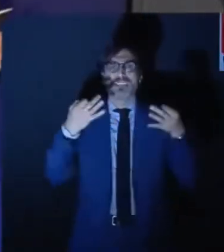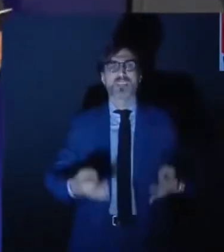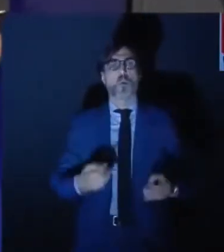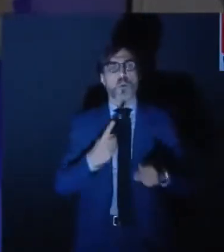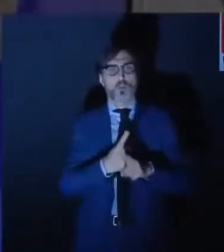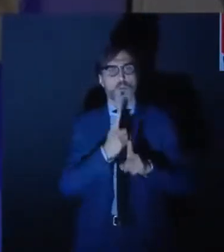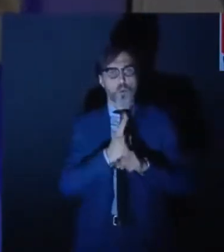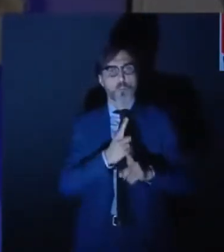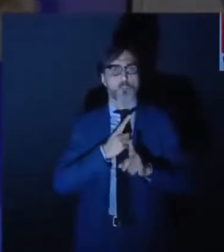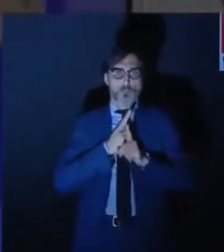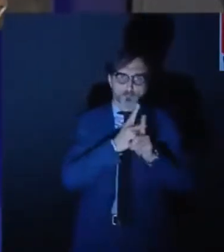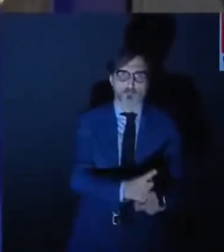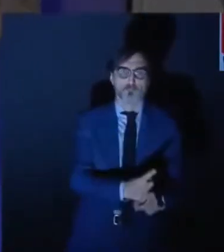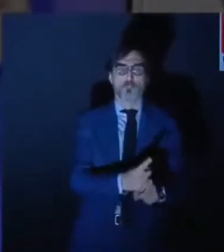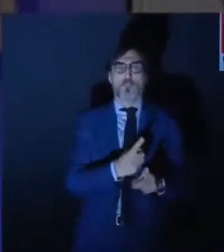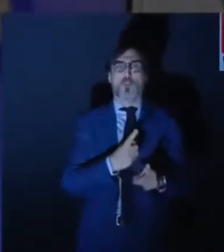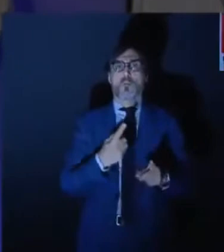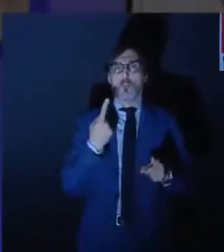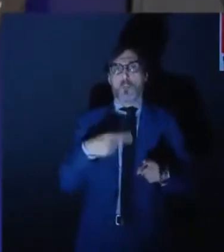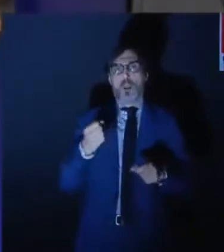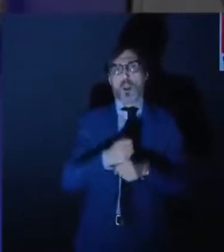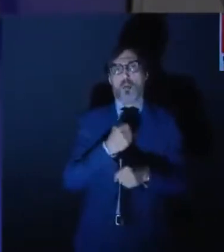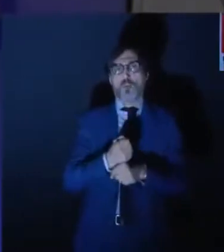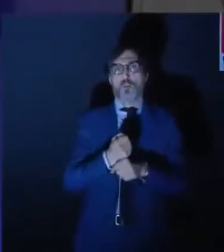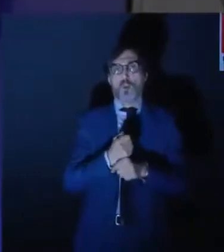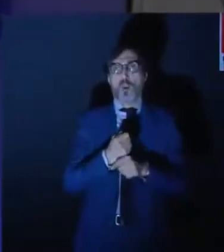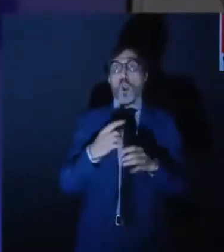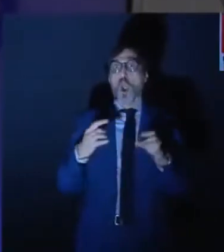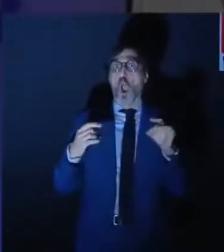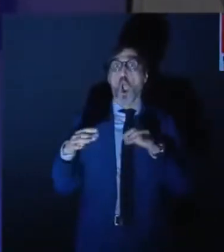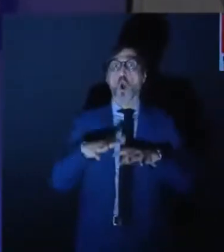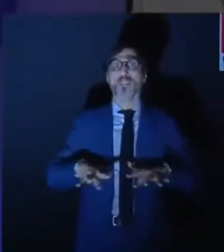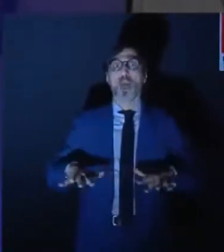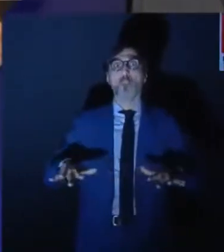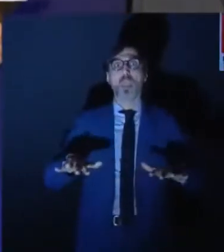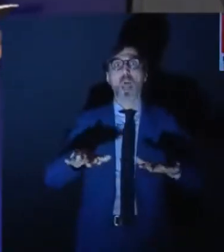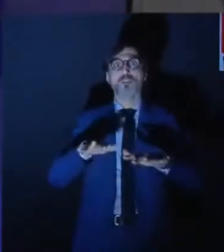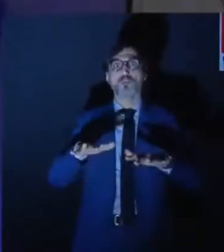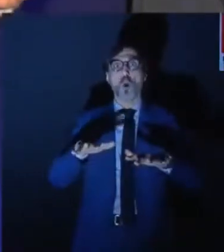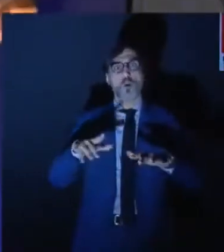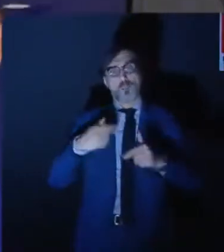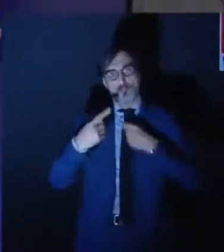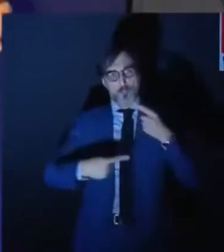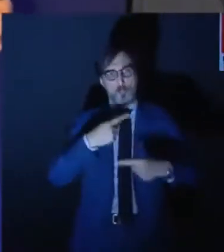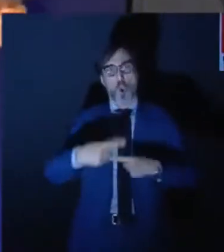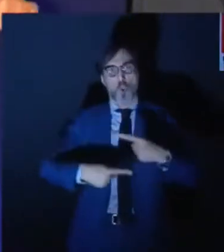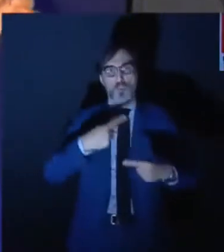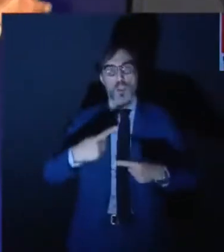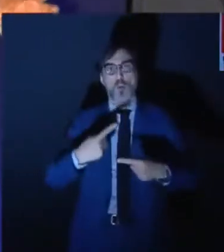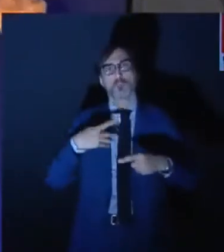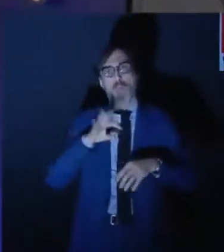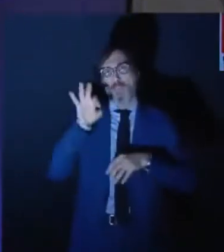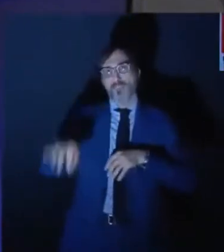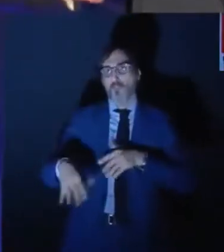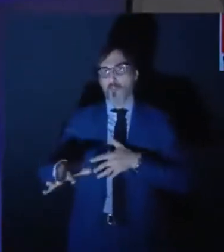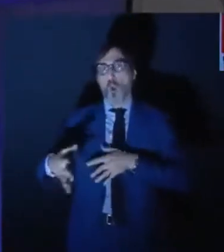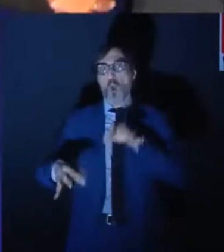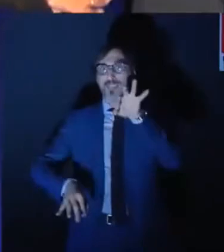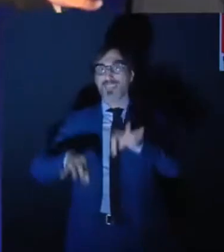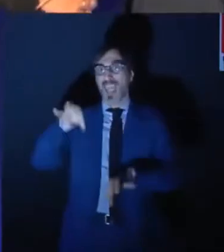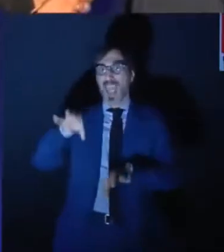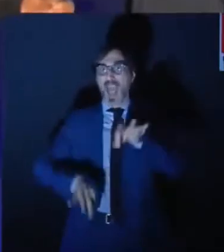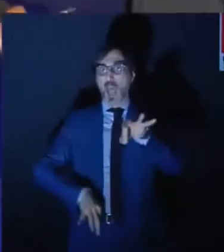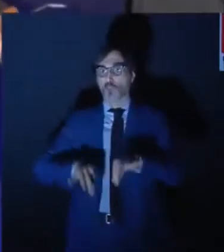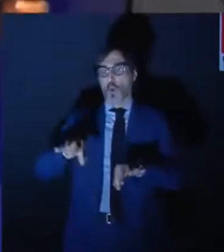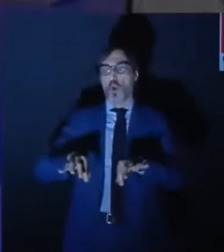dei lavoratori questa contaminazione proseguirà noi stiamo sposando il tema del teatro abbiamo portato in